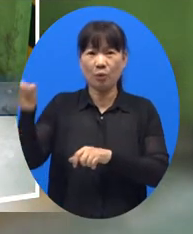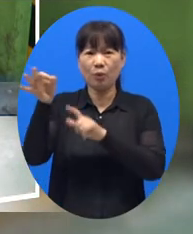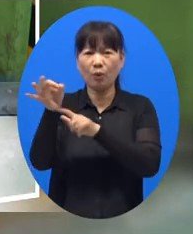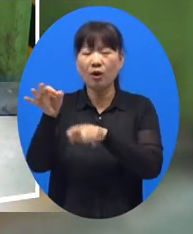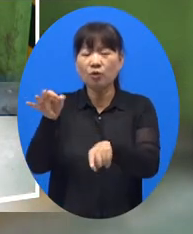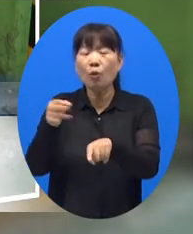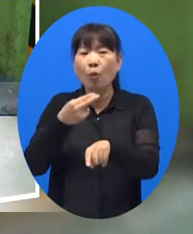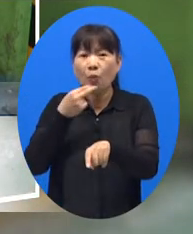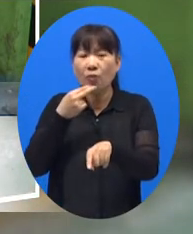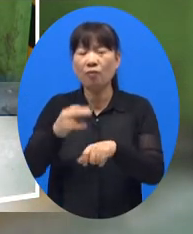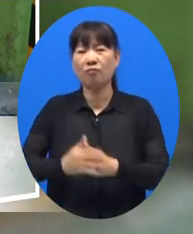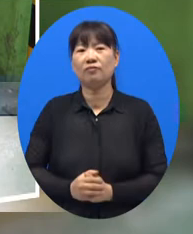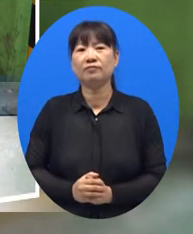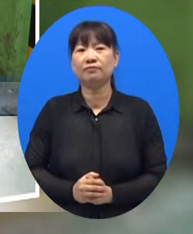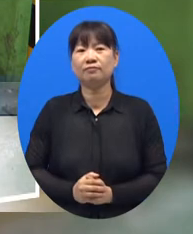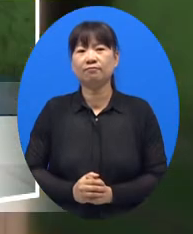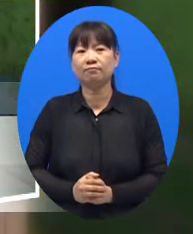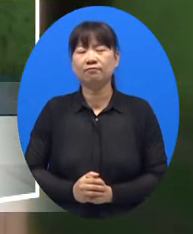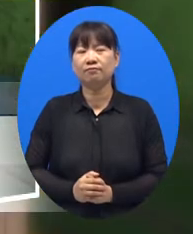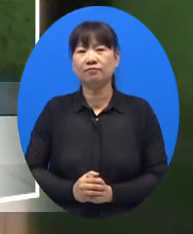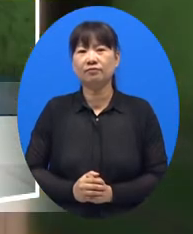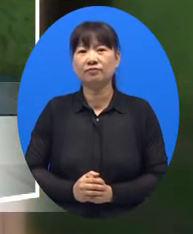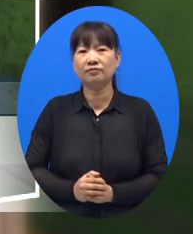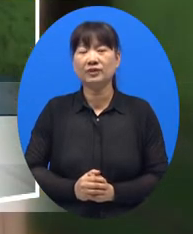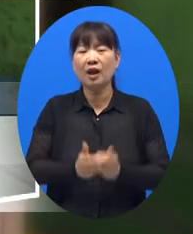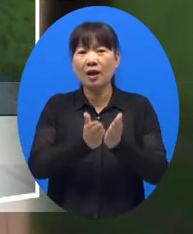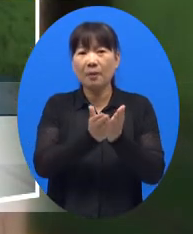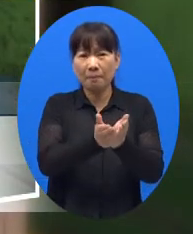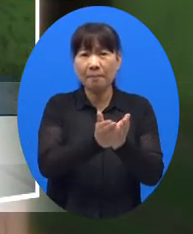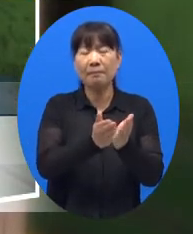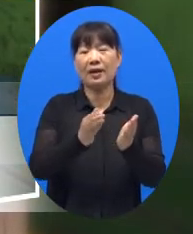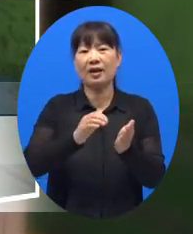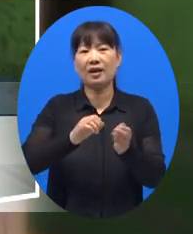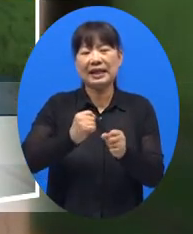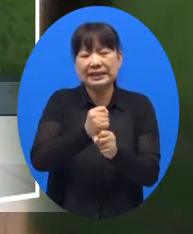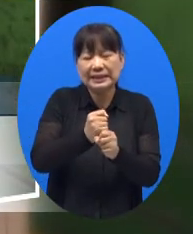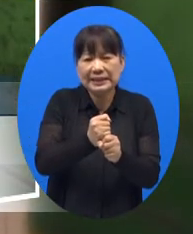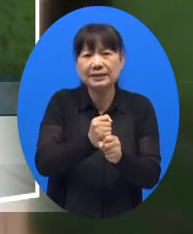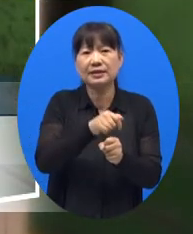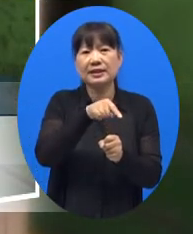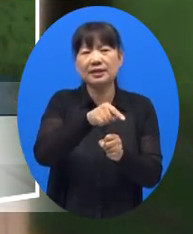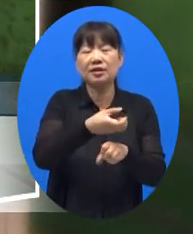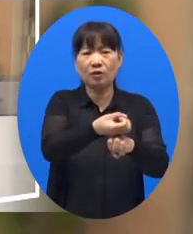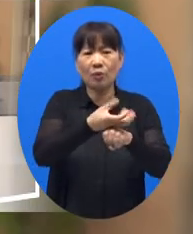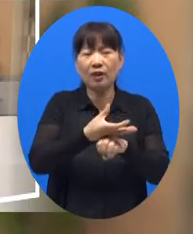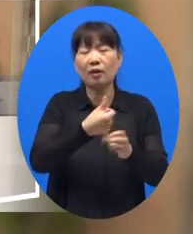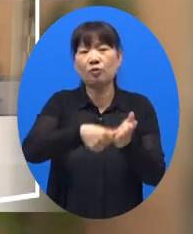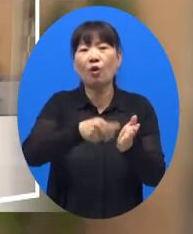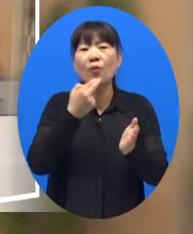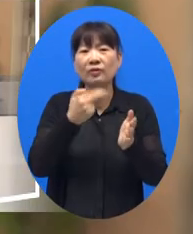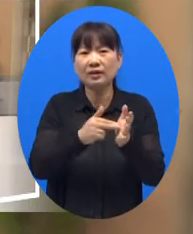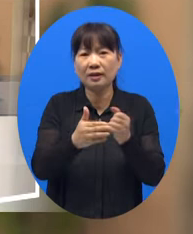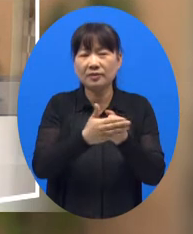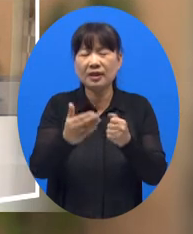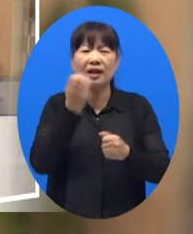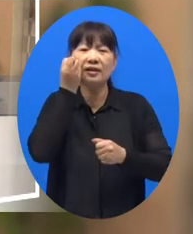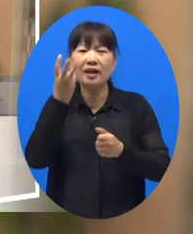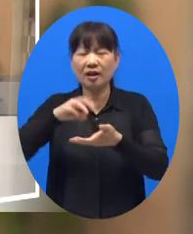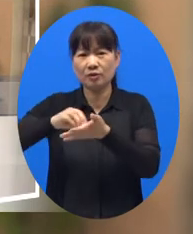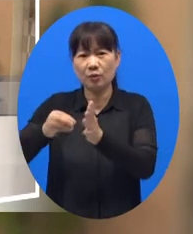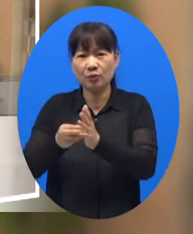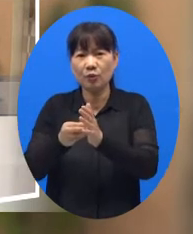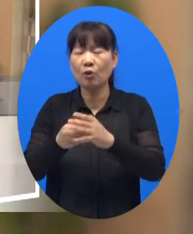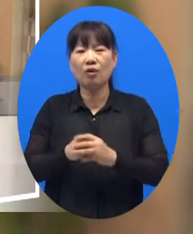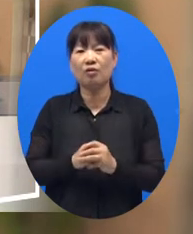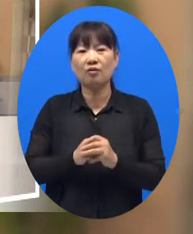없는 경우가 있어요. 그러니까 그 선사 선복이 없다 보니까 한 세 달 정도 예,